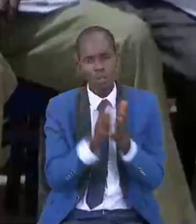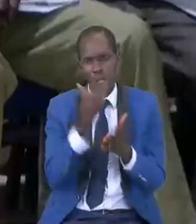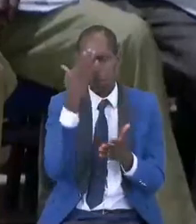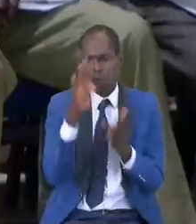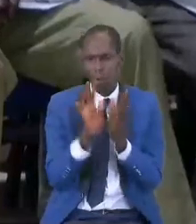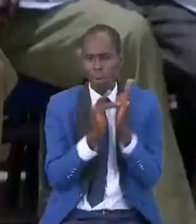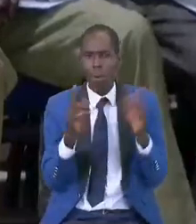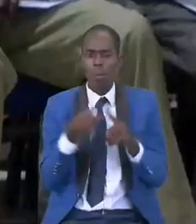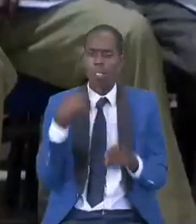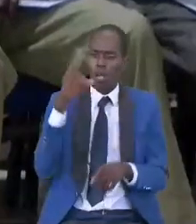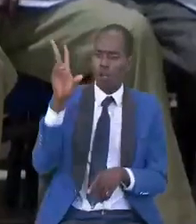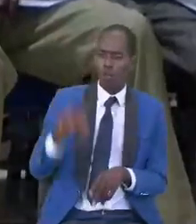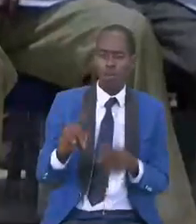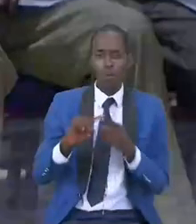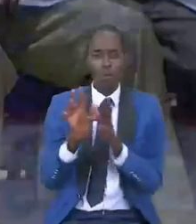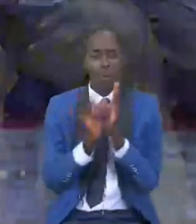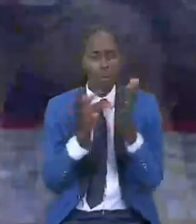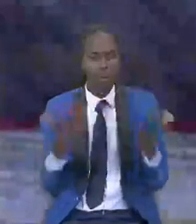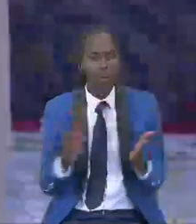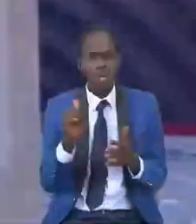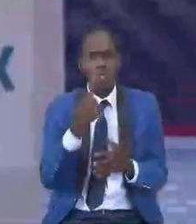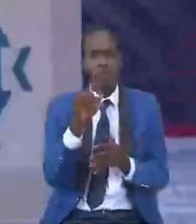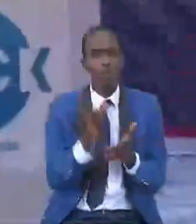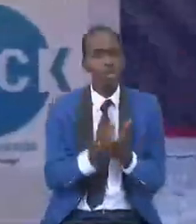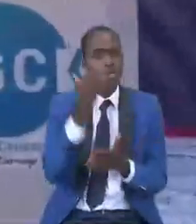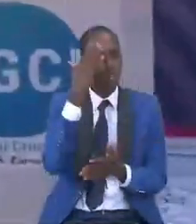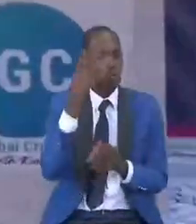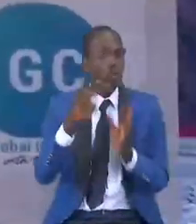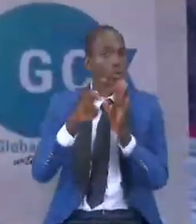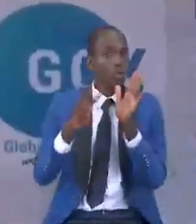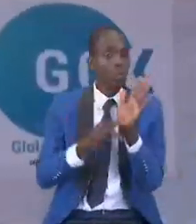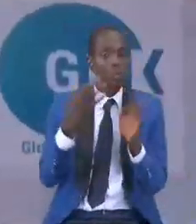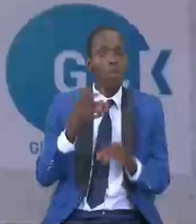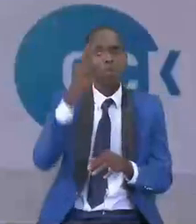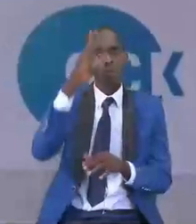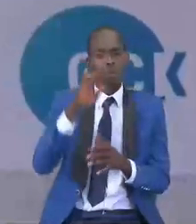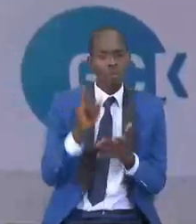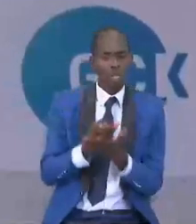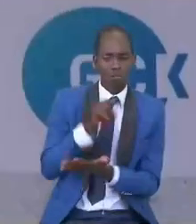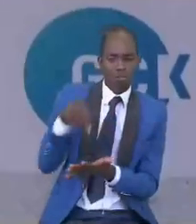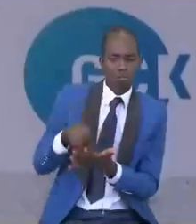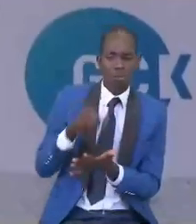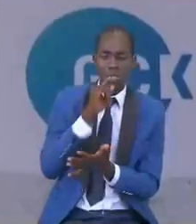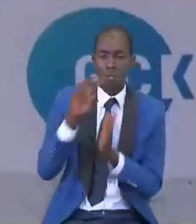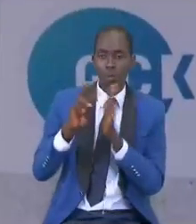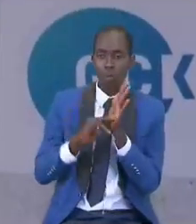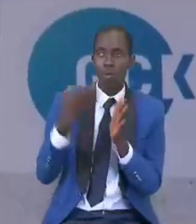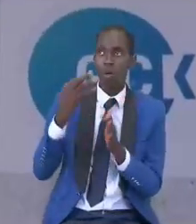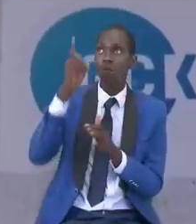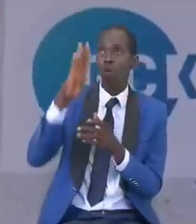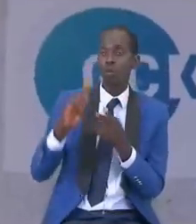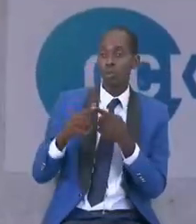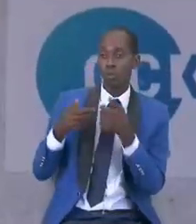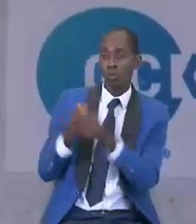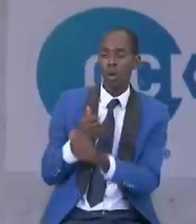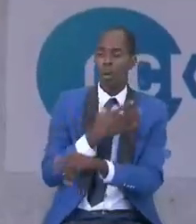dit non, je ne vais pas suivre ça, ça c'est charnel. Quiconque connaît la volonté de Dieu, que voici la volonté de Dieu à